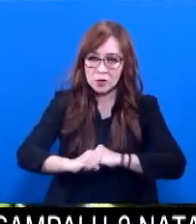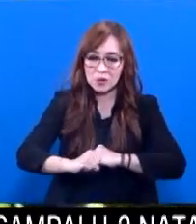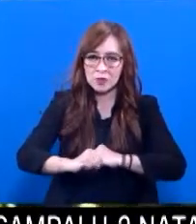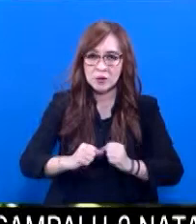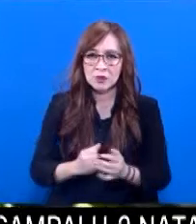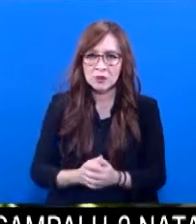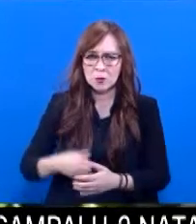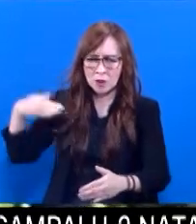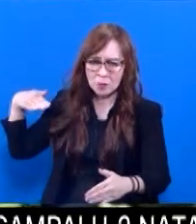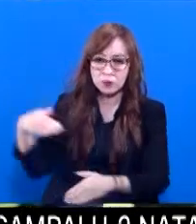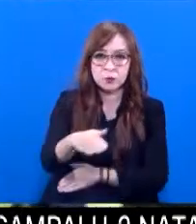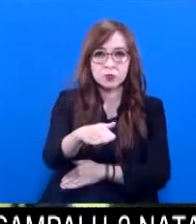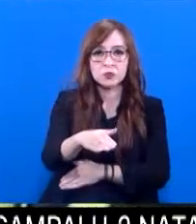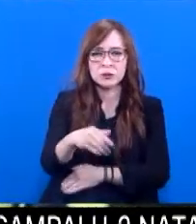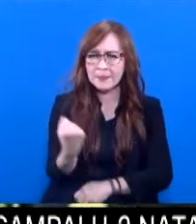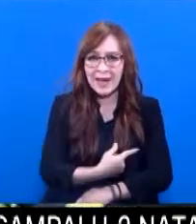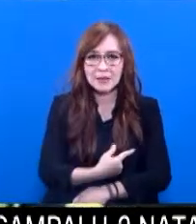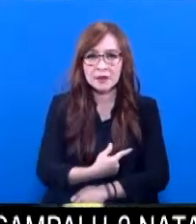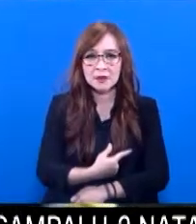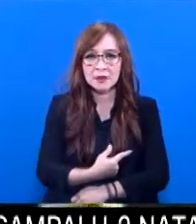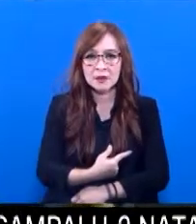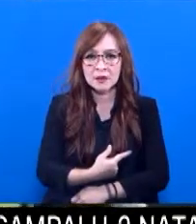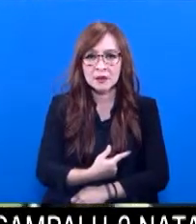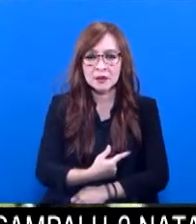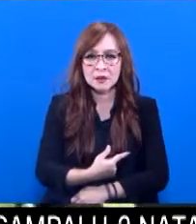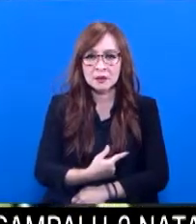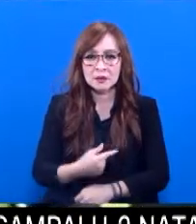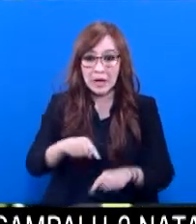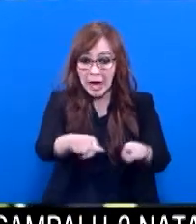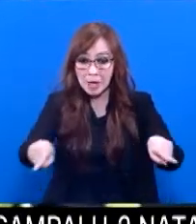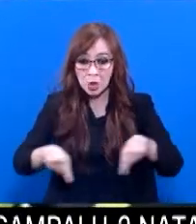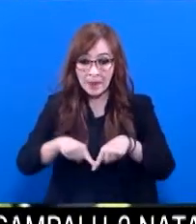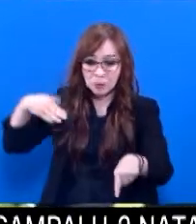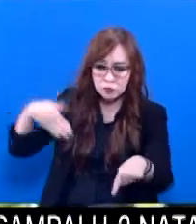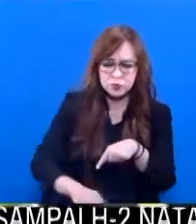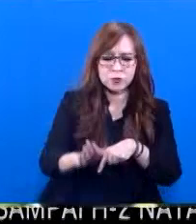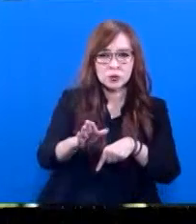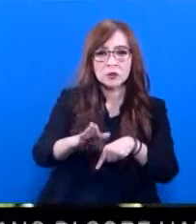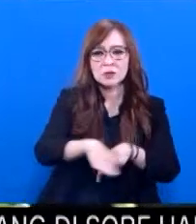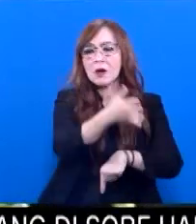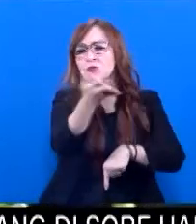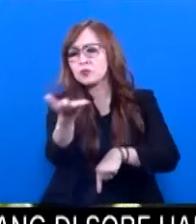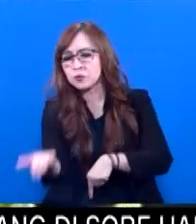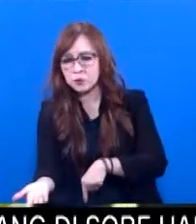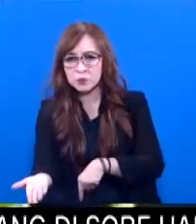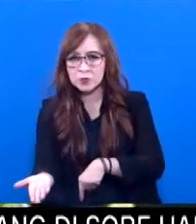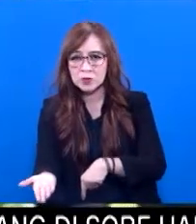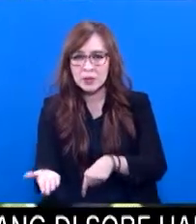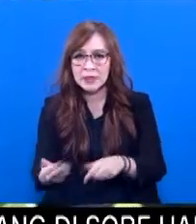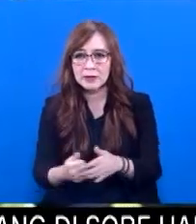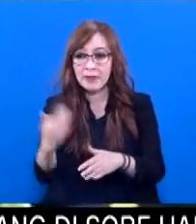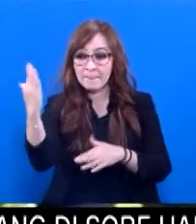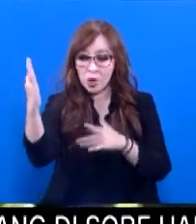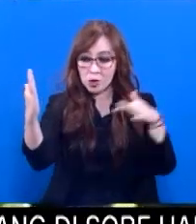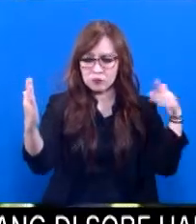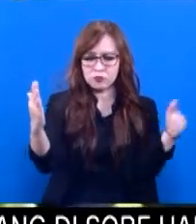dalam kecepatan tinggi menginjak lubang dan hilang kendali, akhirnya oleng ke kanan sehingga menabrak pohon asam